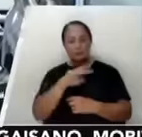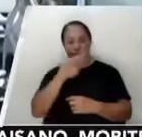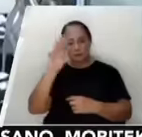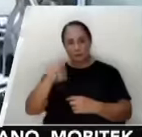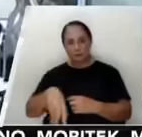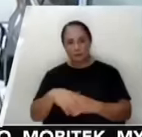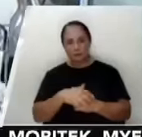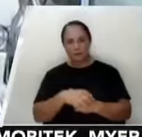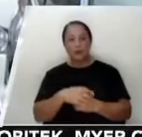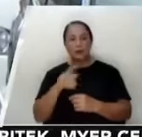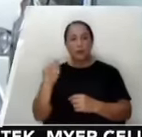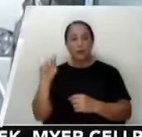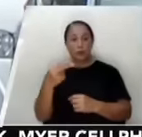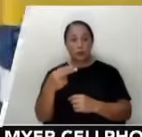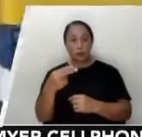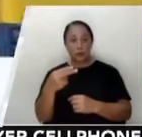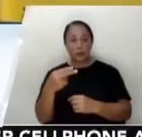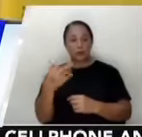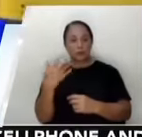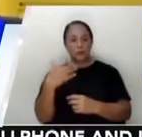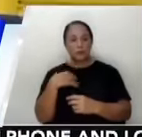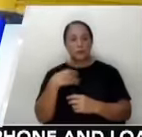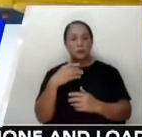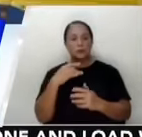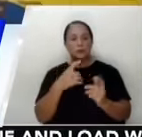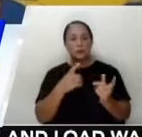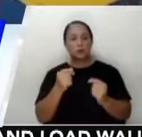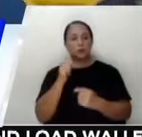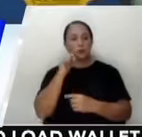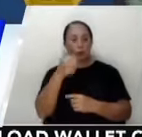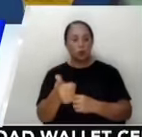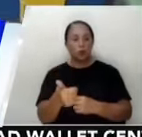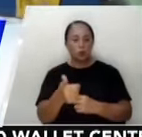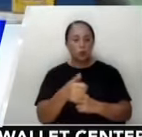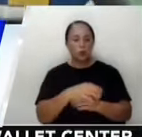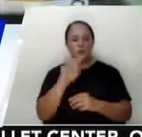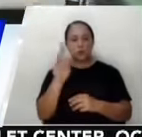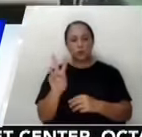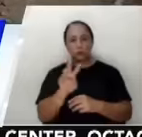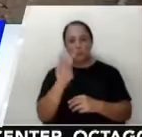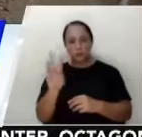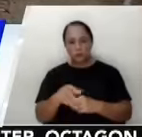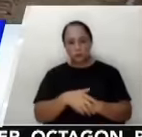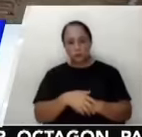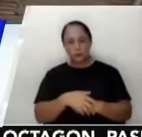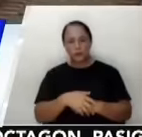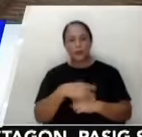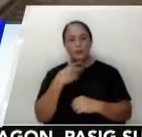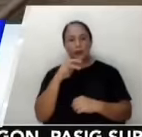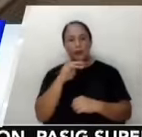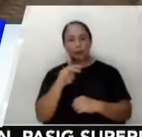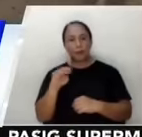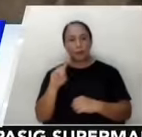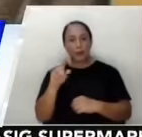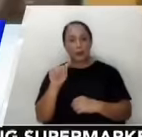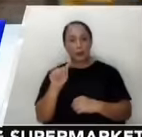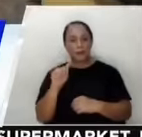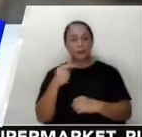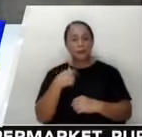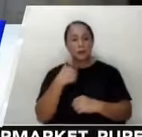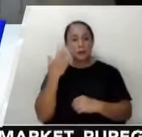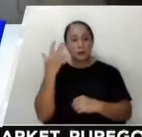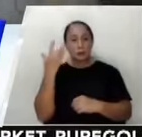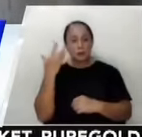sa Huwebes Santo, ipatutupad na yan simula bukas Miyerkules Santo. Ayon sa MMDA, dahil yan sa